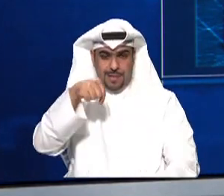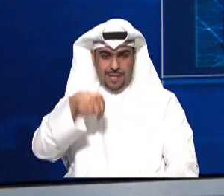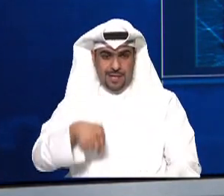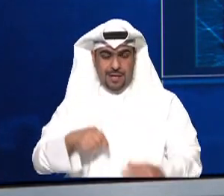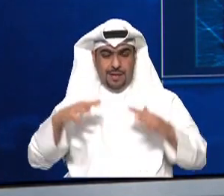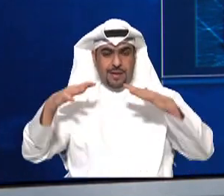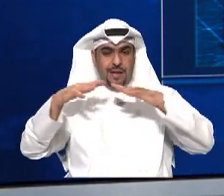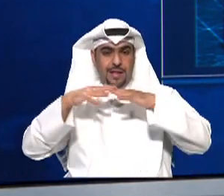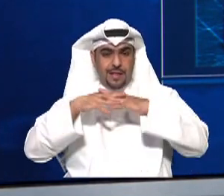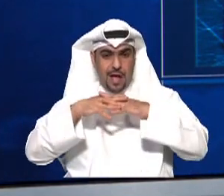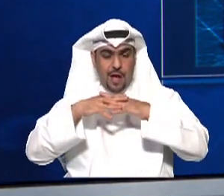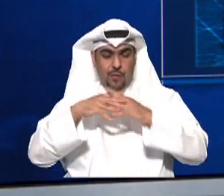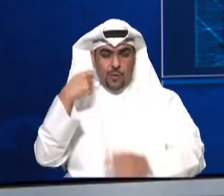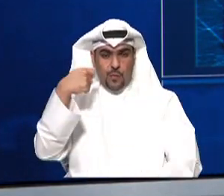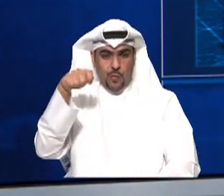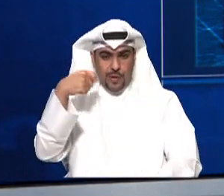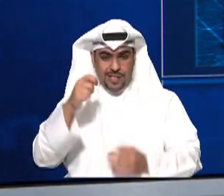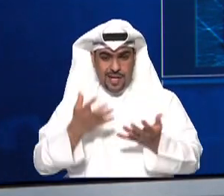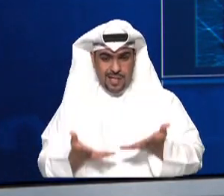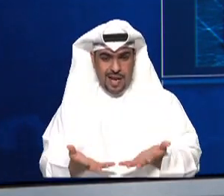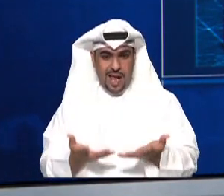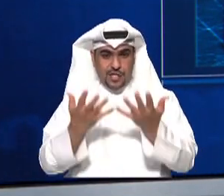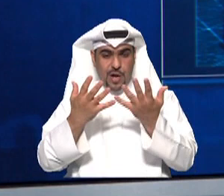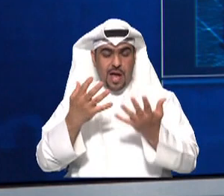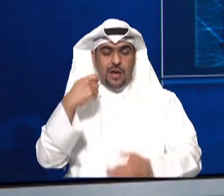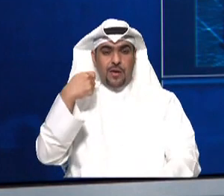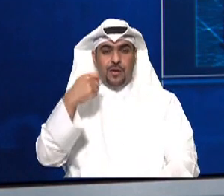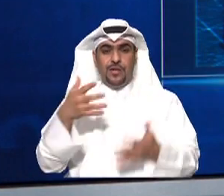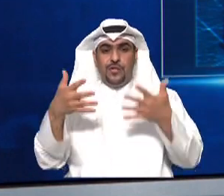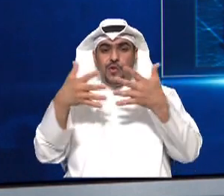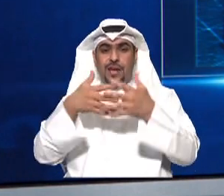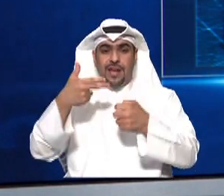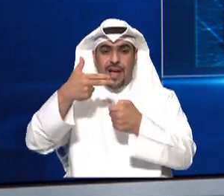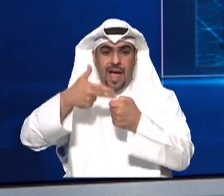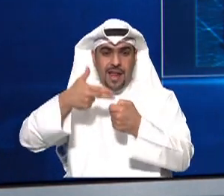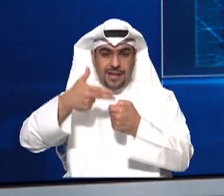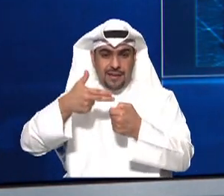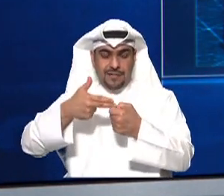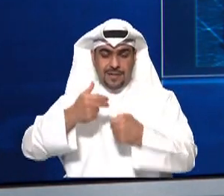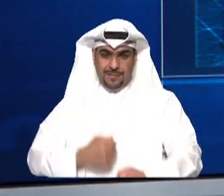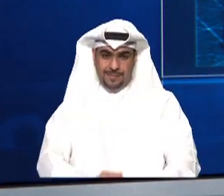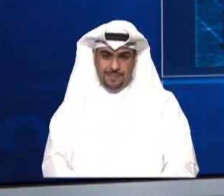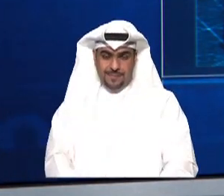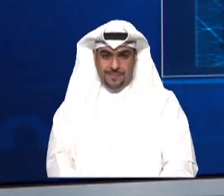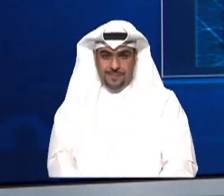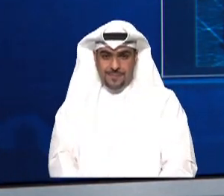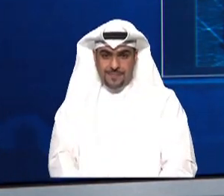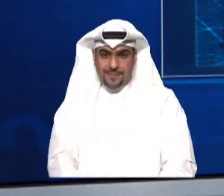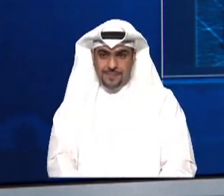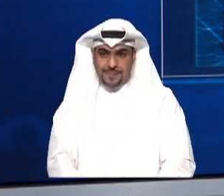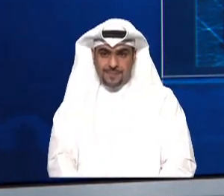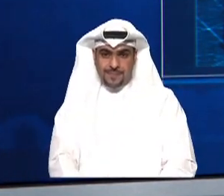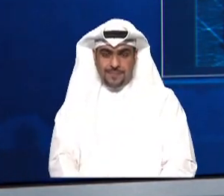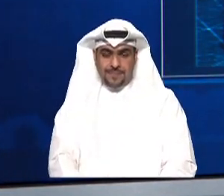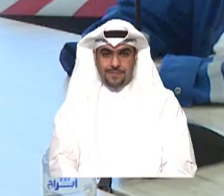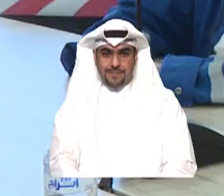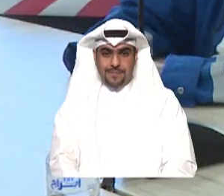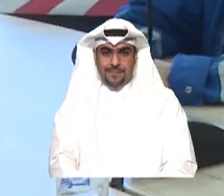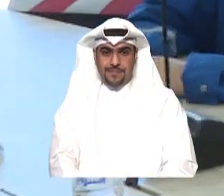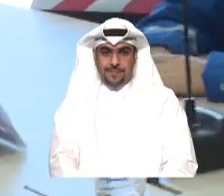وشركة النفط على طريق تحقيق رؤية التنمية المستدامة. فلنتابع هذا التقرير.